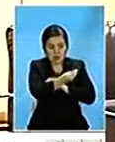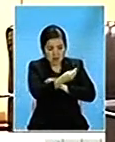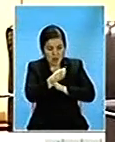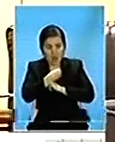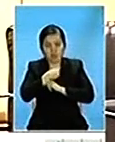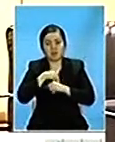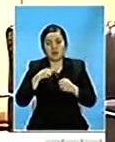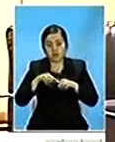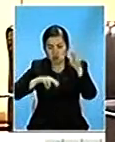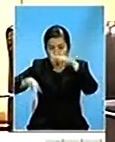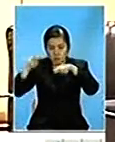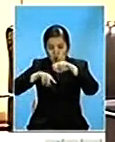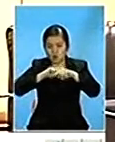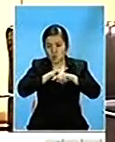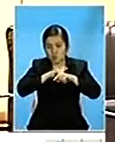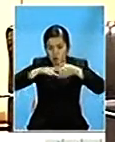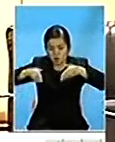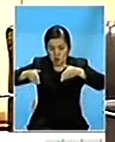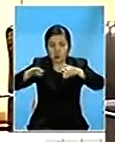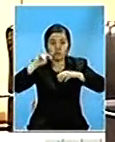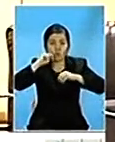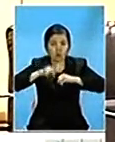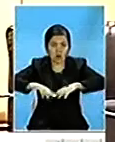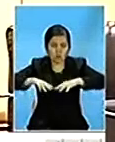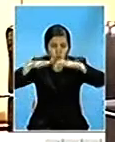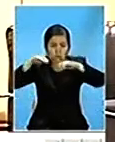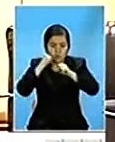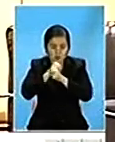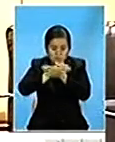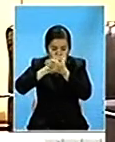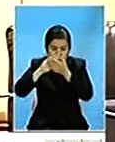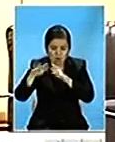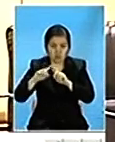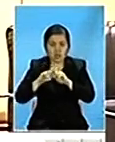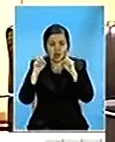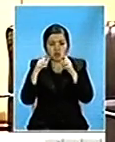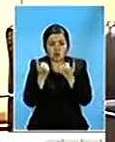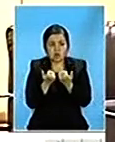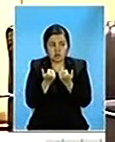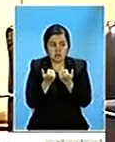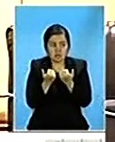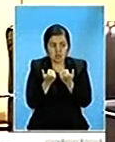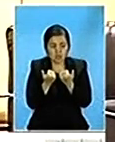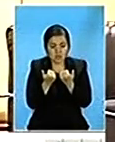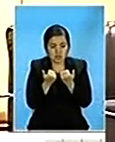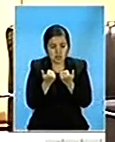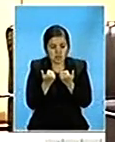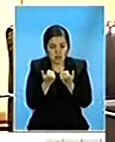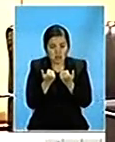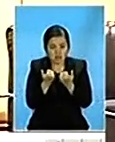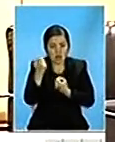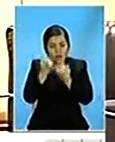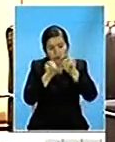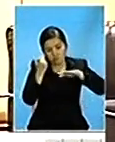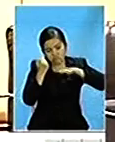แลถนนเนี่ยว่าให้หลังจากน้ำท่วมก็ทำจนเรียบร้อยแต่ว่าขณะนี้มันก็อาจจะวิ่งเดินไม่สะดวกบ้